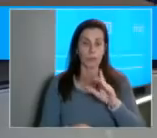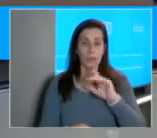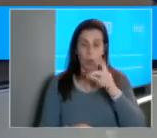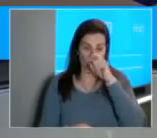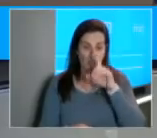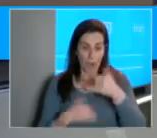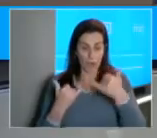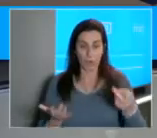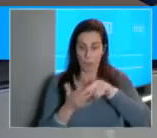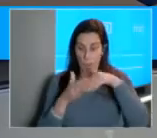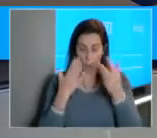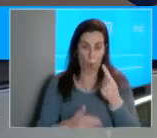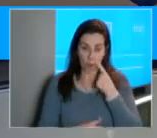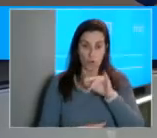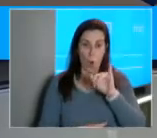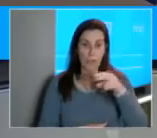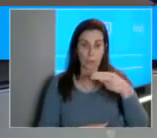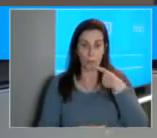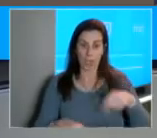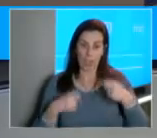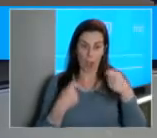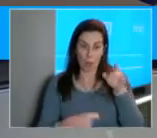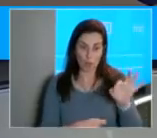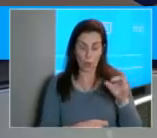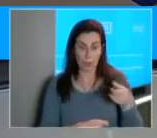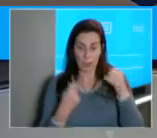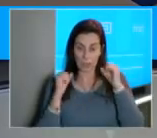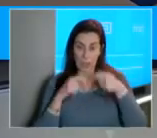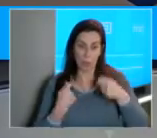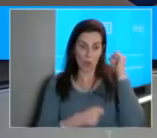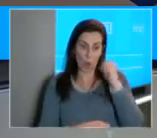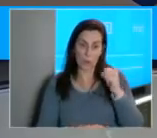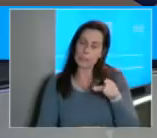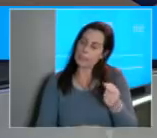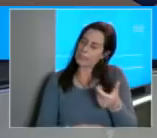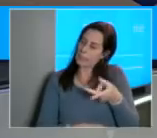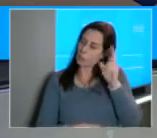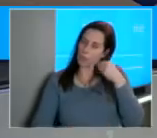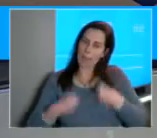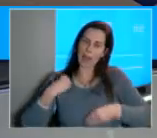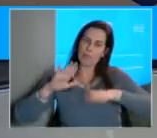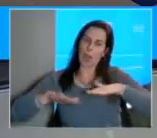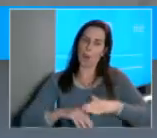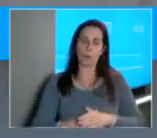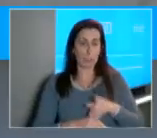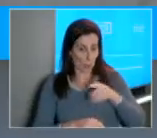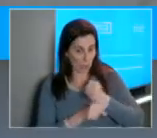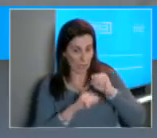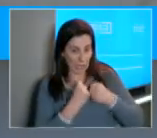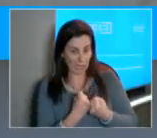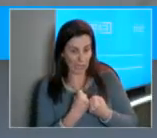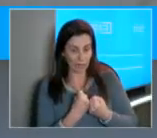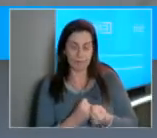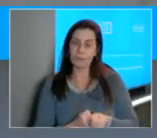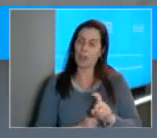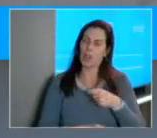כשכל ערבי עכשיו קם בבוקר ורואה שיועז הנדל אומר שהתרבות שלו באשר היא תרבות רצחנית, זה קצת יותר מעליב מדרבוקות. כמה נזק זה גורם